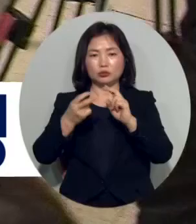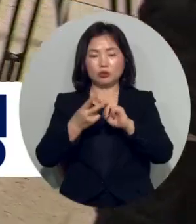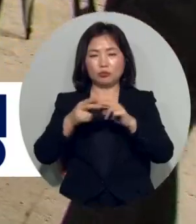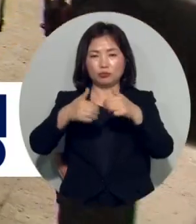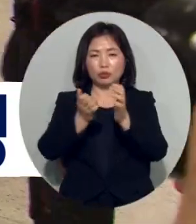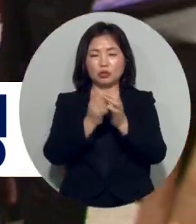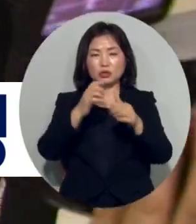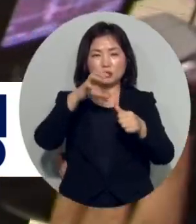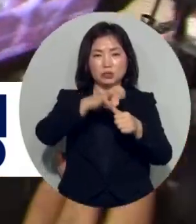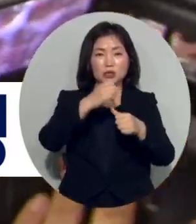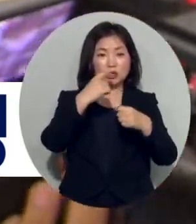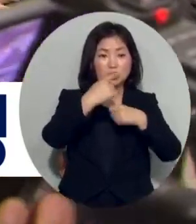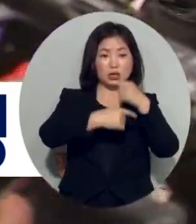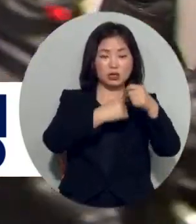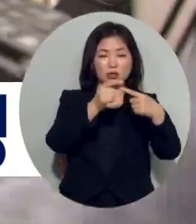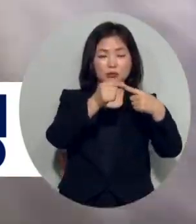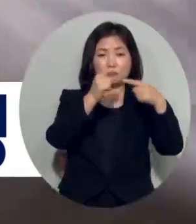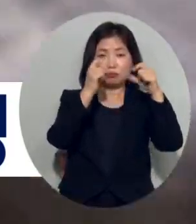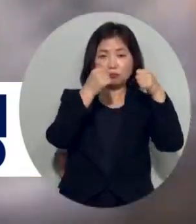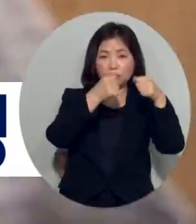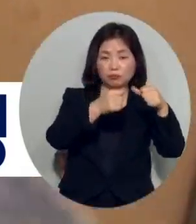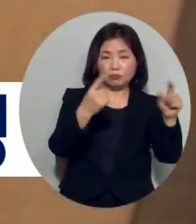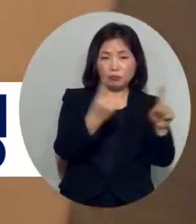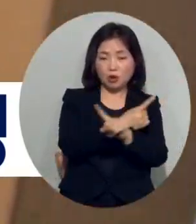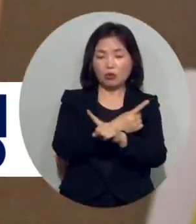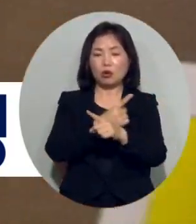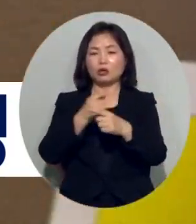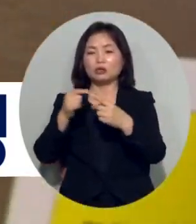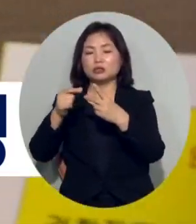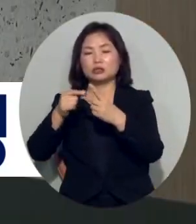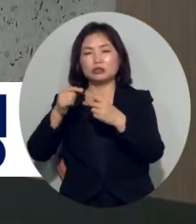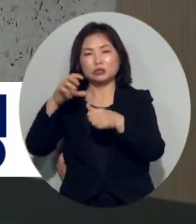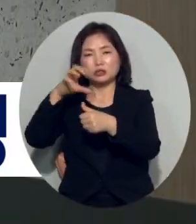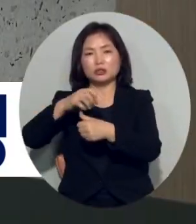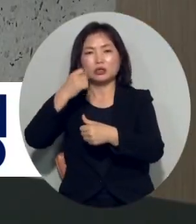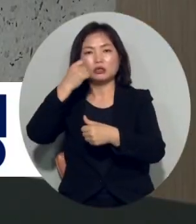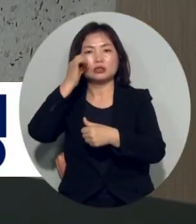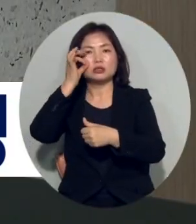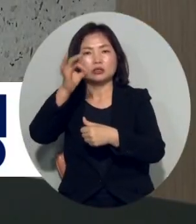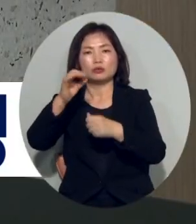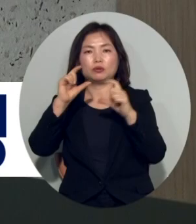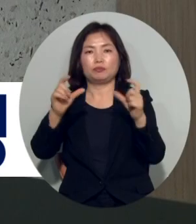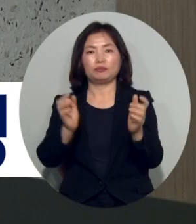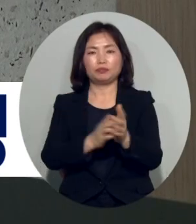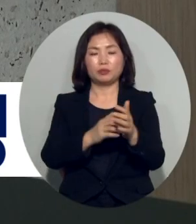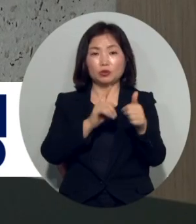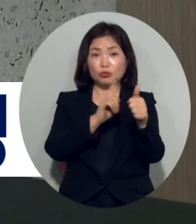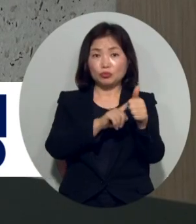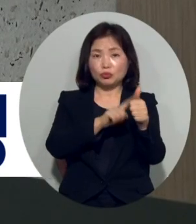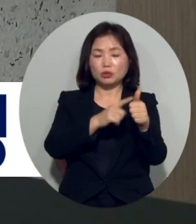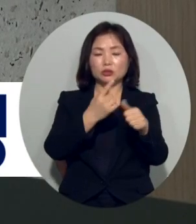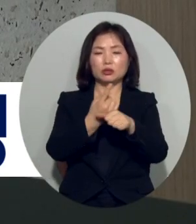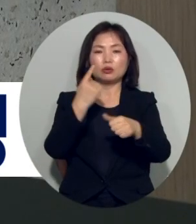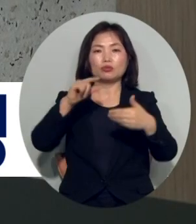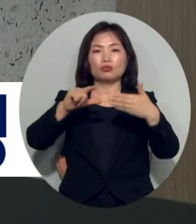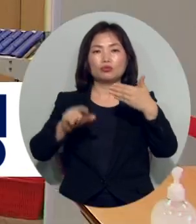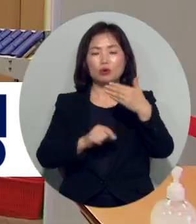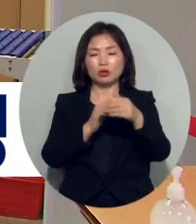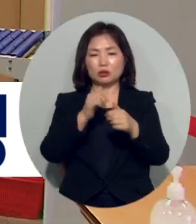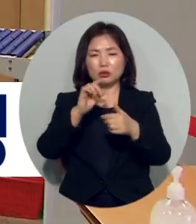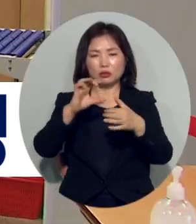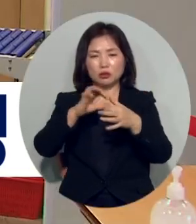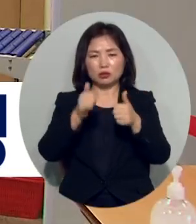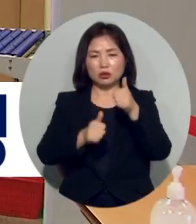징역 1년을 선고한 원심을 파기하고 징역 10월을 선고했다 입니다 윤성환은 지난해 9월 경기와